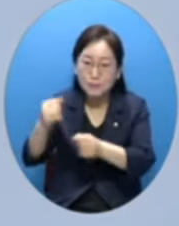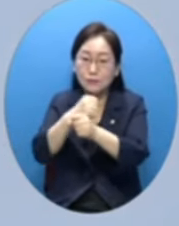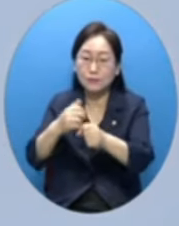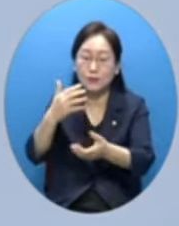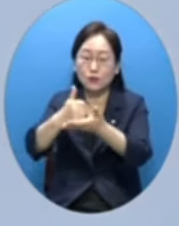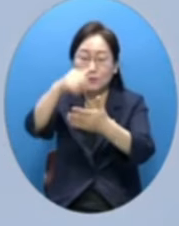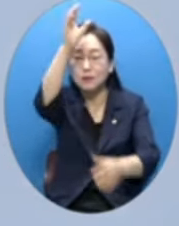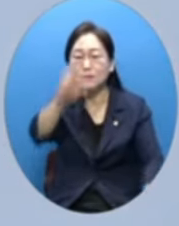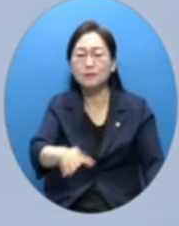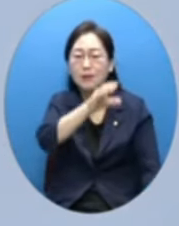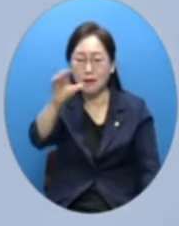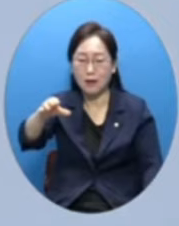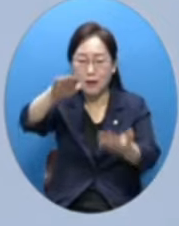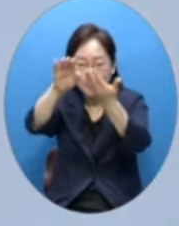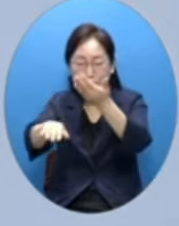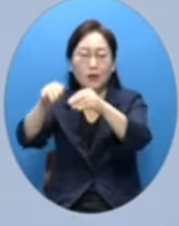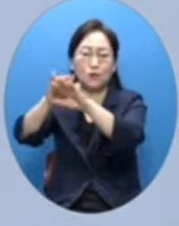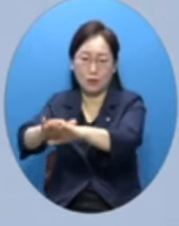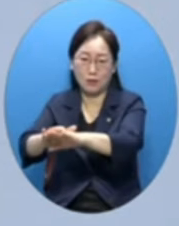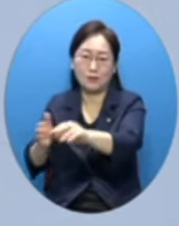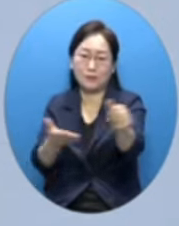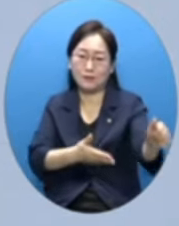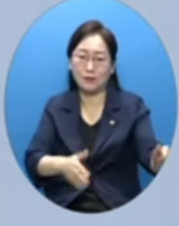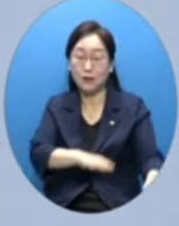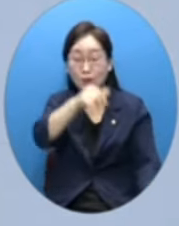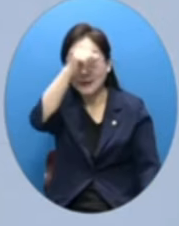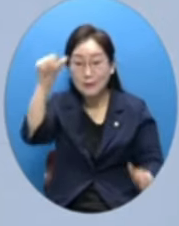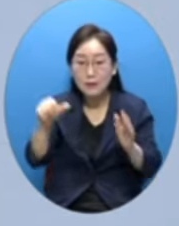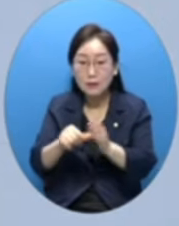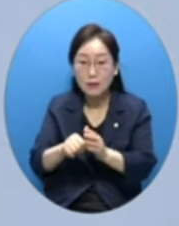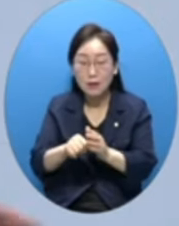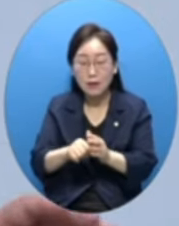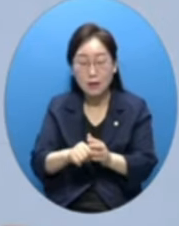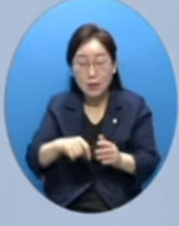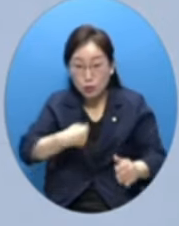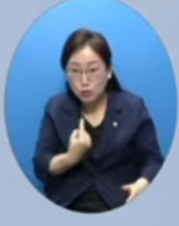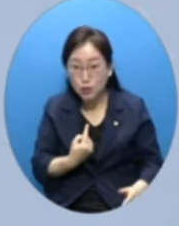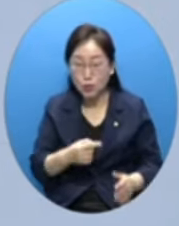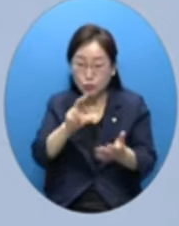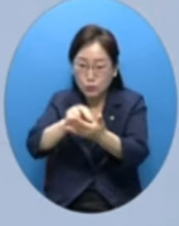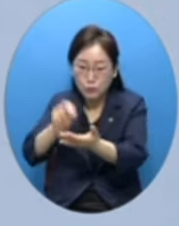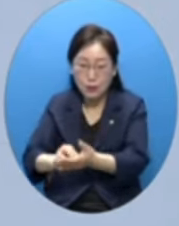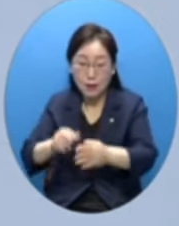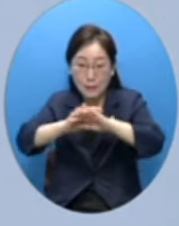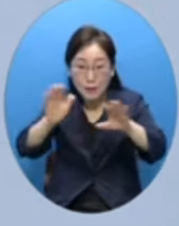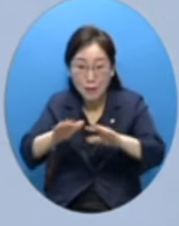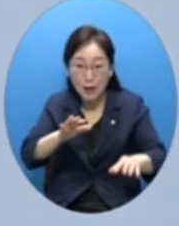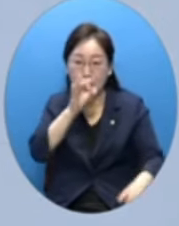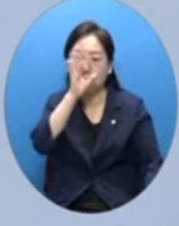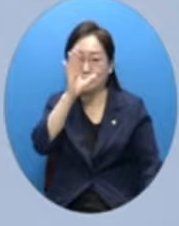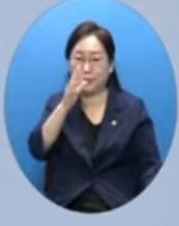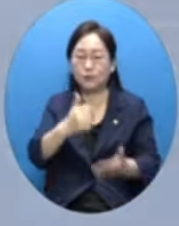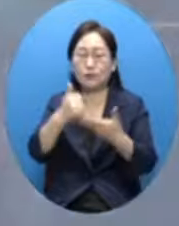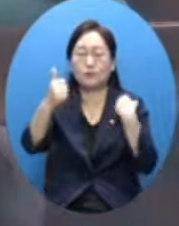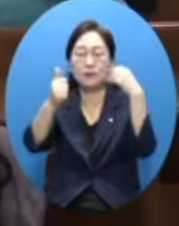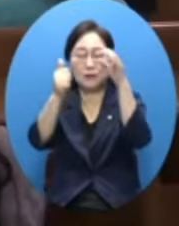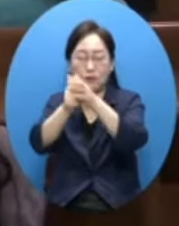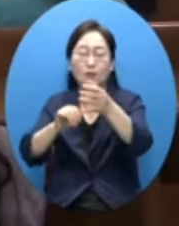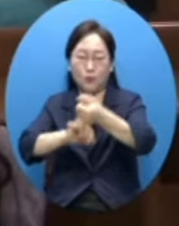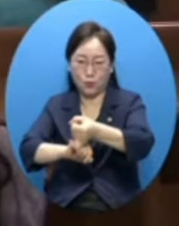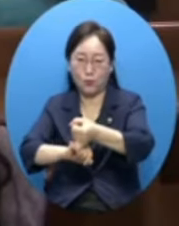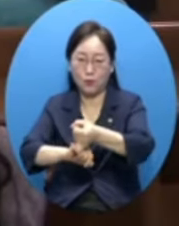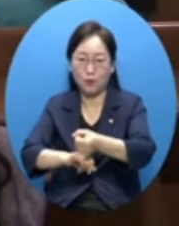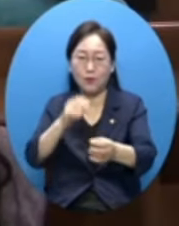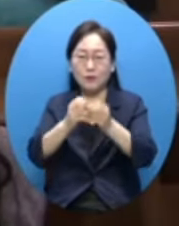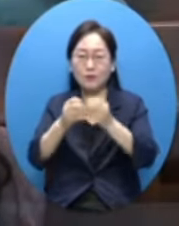시 다 내려놓으시기 바랍니다 우리가 우리 인생 스로의 모든 문제를 스스로 해결해 나갈 수가 없습니다 주님께 맡겨야 되는 것입니다